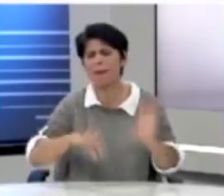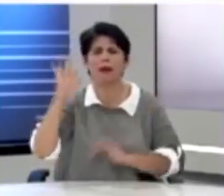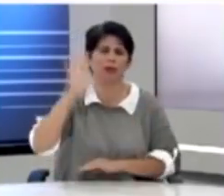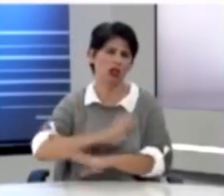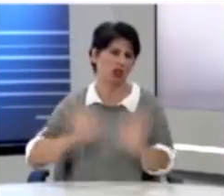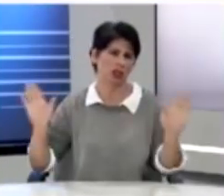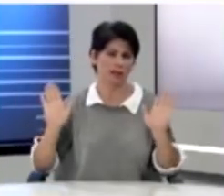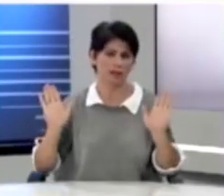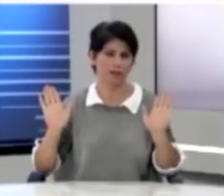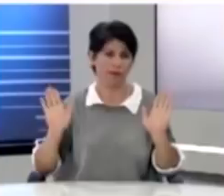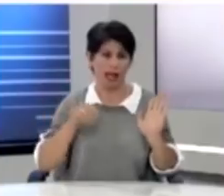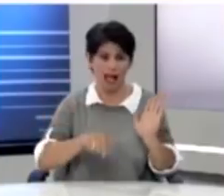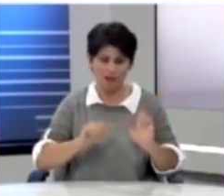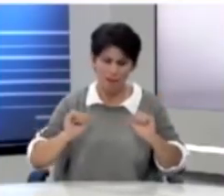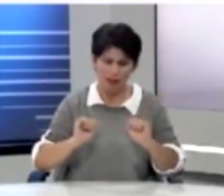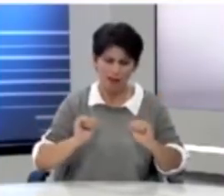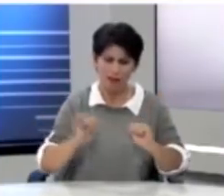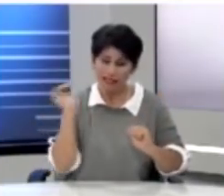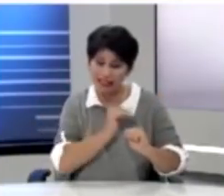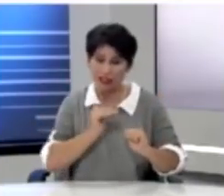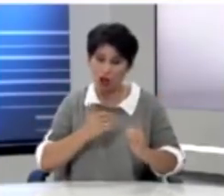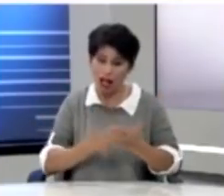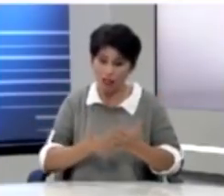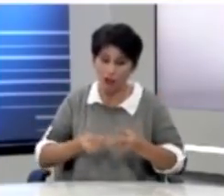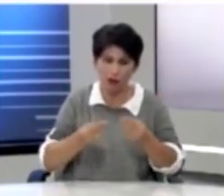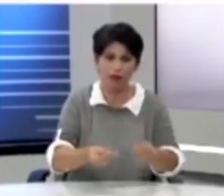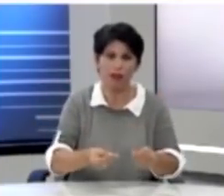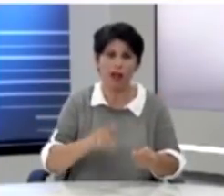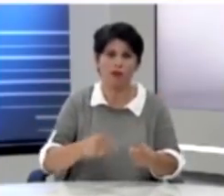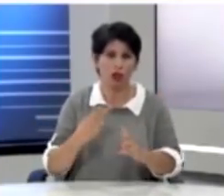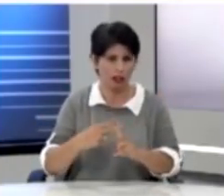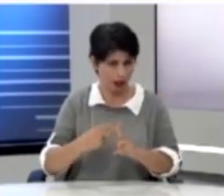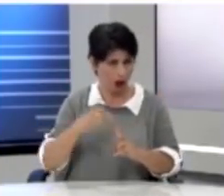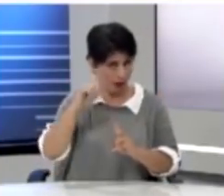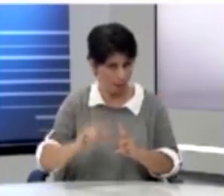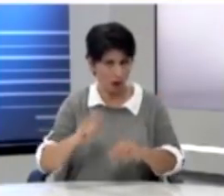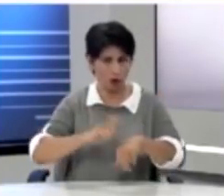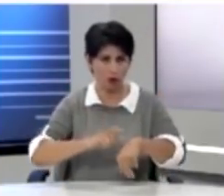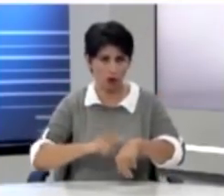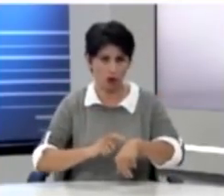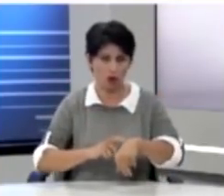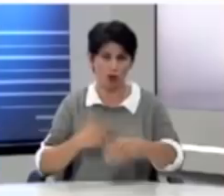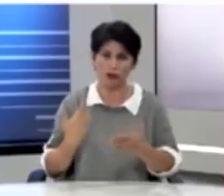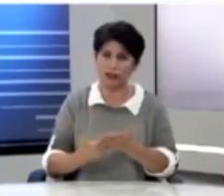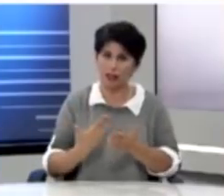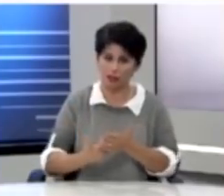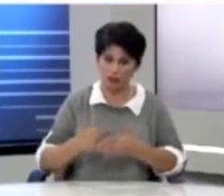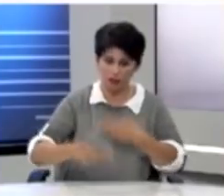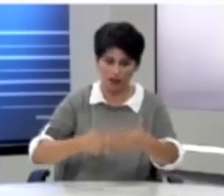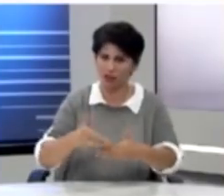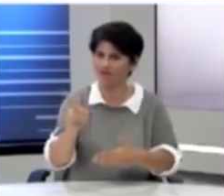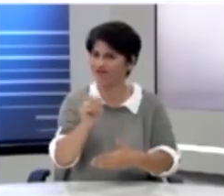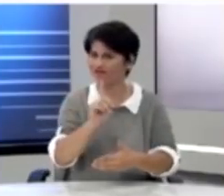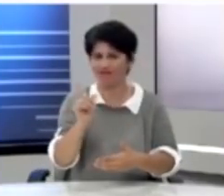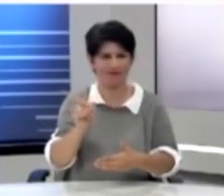πίεση της fast-track αδειοδότησης δεν γίνεται κυρίως για να μειώσετε το χρόνο της αδειοδοτικής